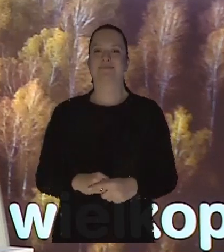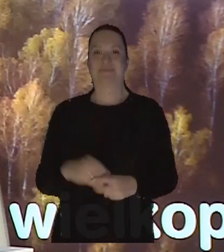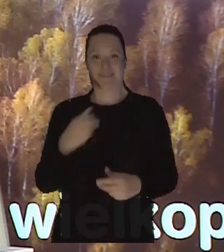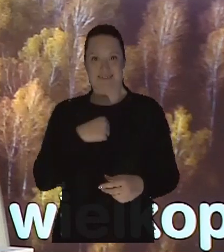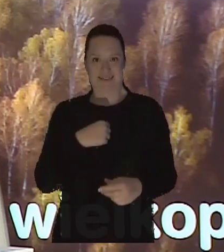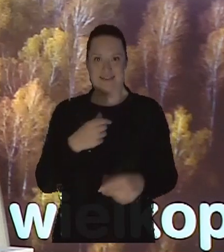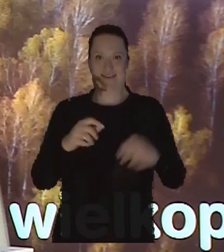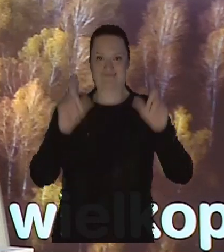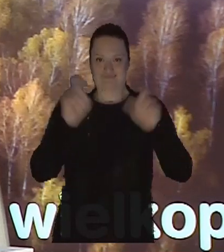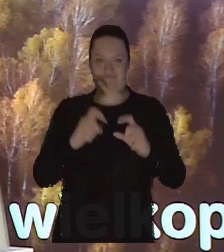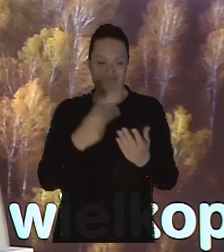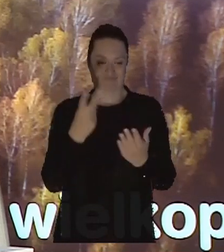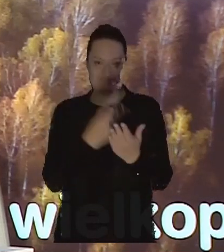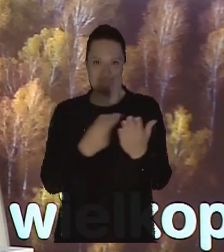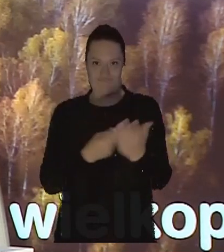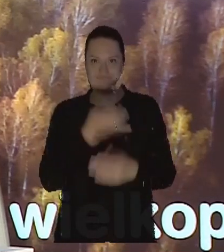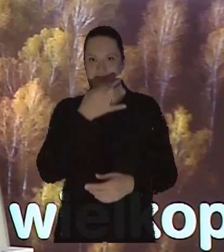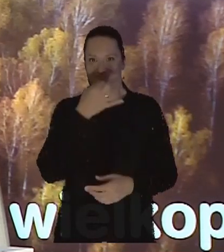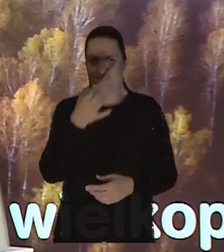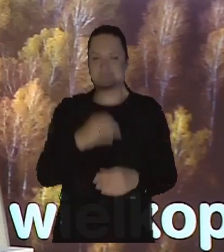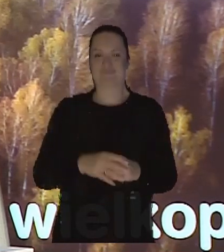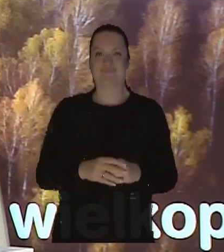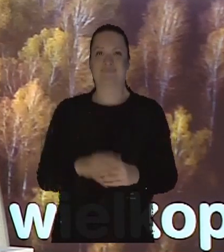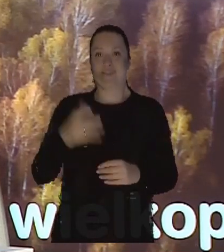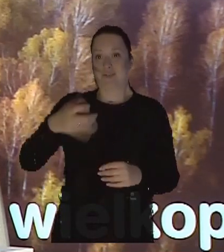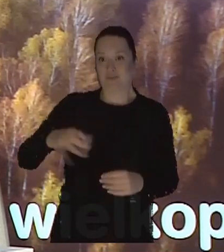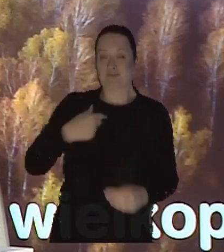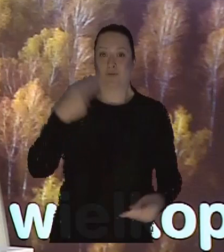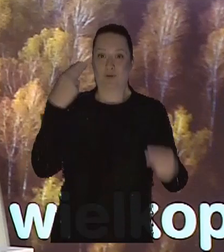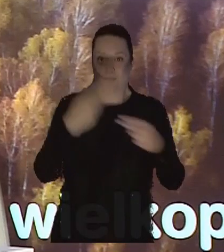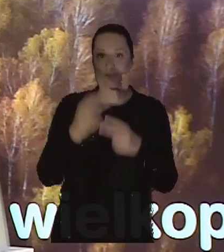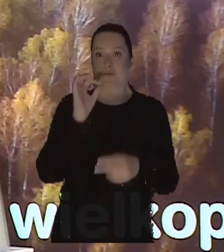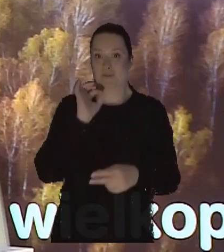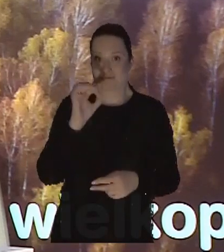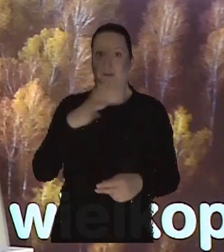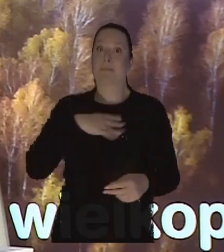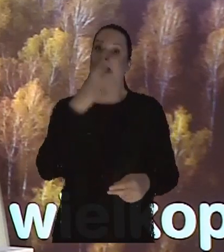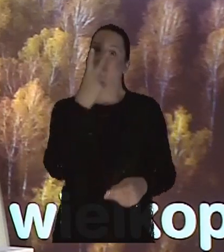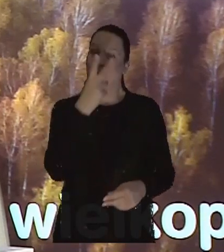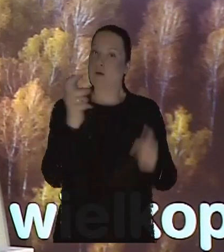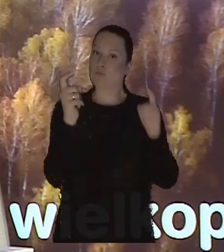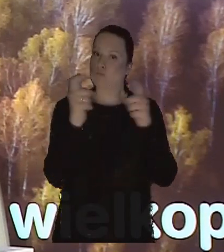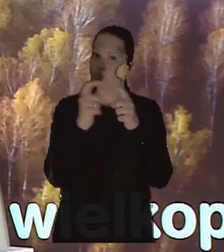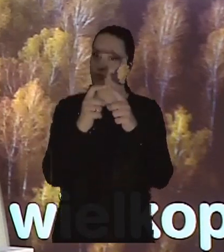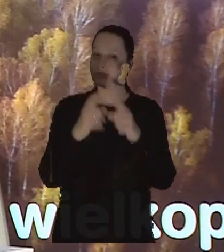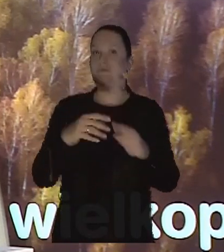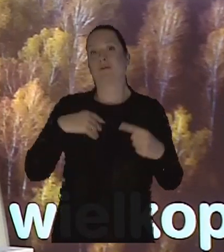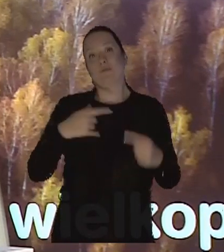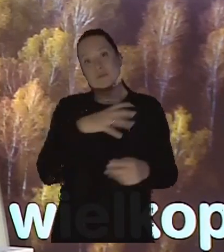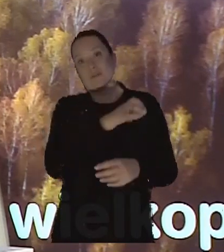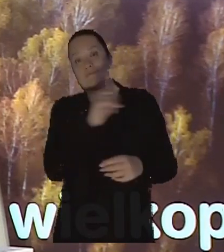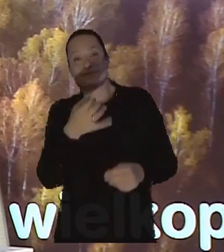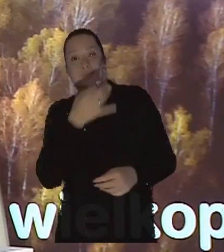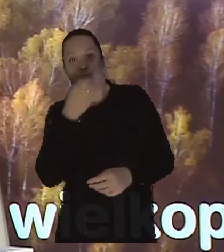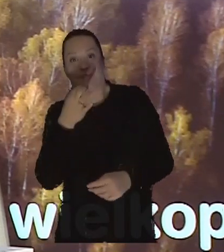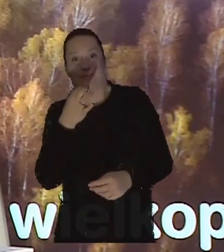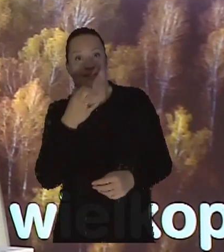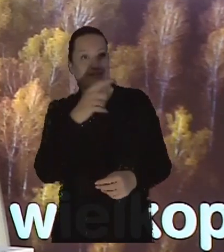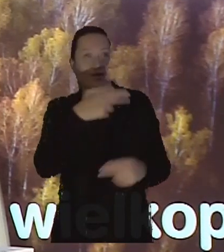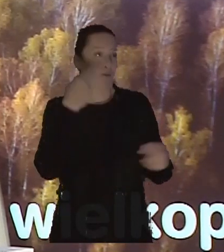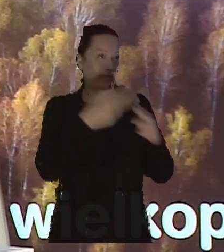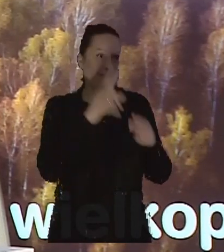czytać pytanie, drużyna, która się zgłosi i odpowie poprawnie, otrzymuje dwa punkty. Można przejąć pytanie, ale już za jeden